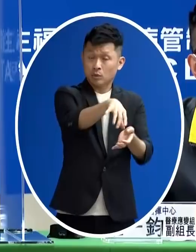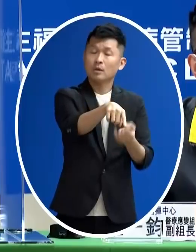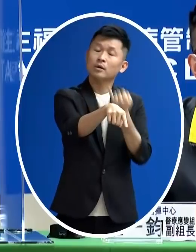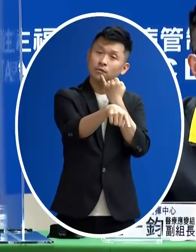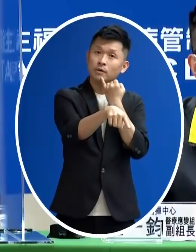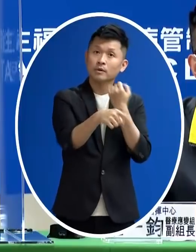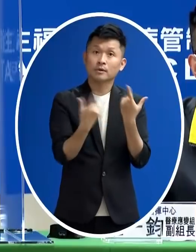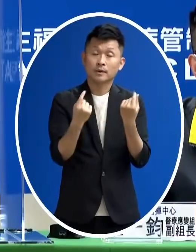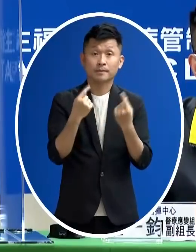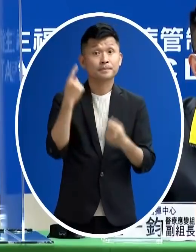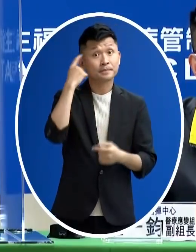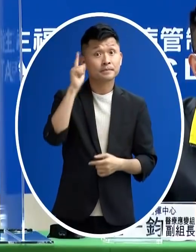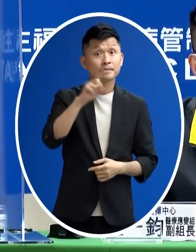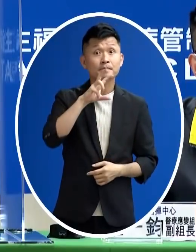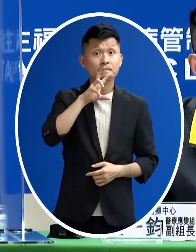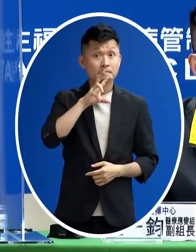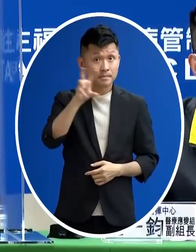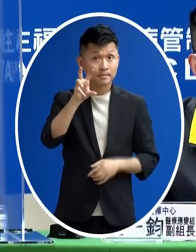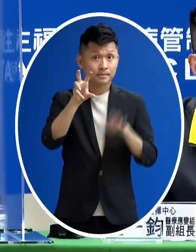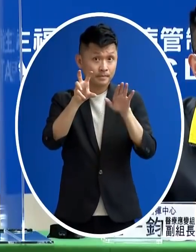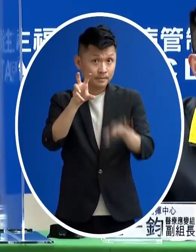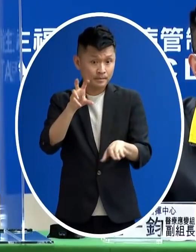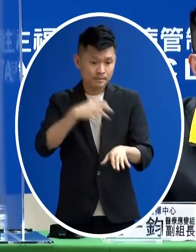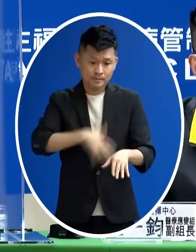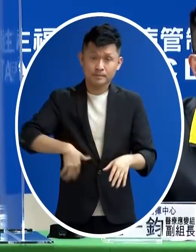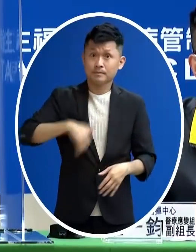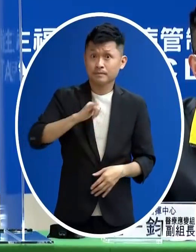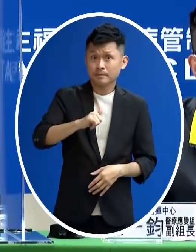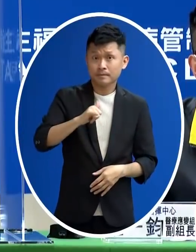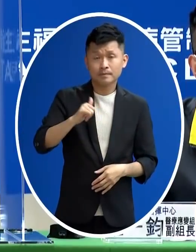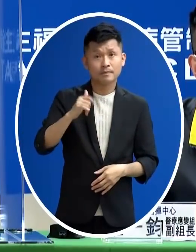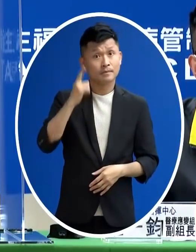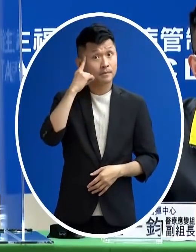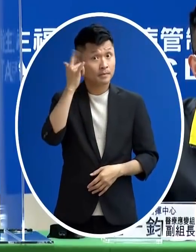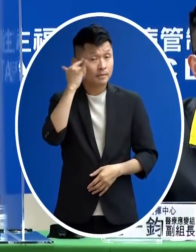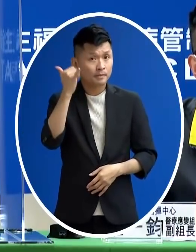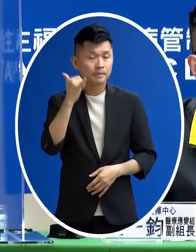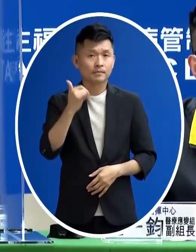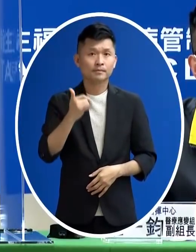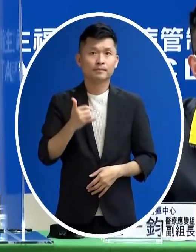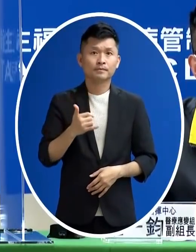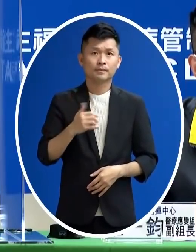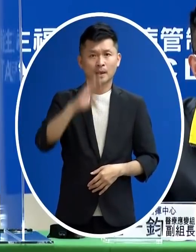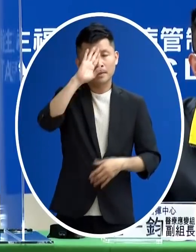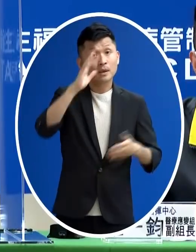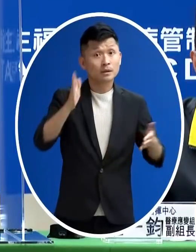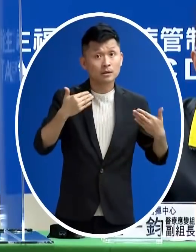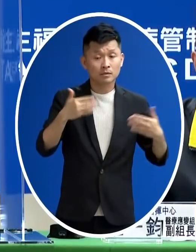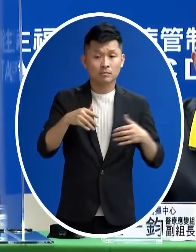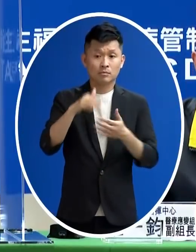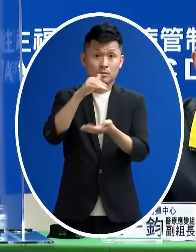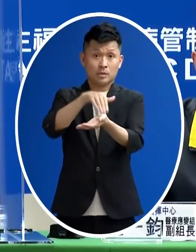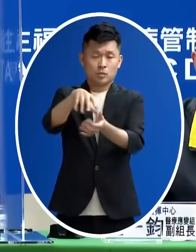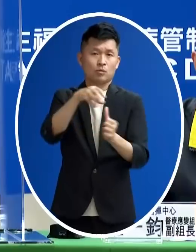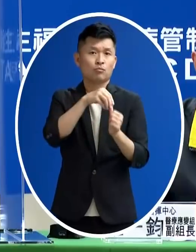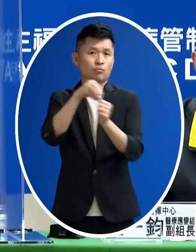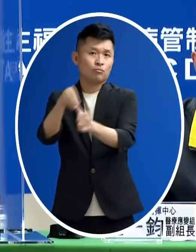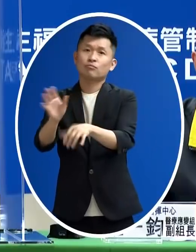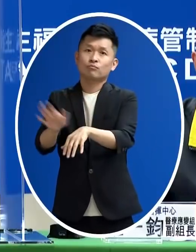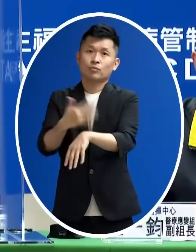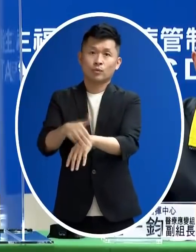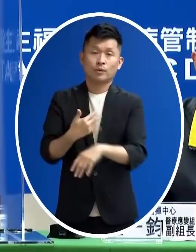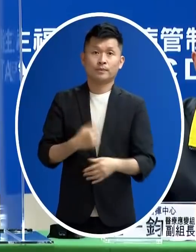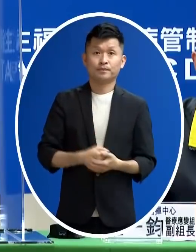说80岁以上以下没有症状轻症的成人就不要到医，就不会收治在医院，除了怀